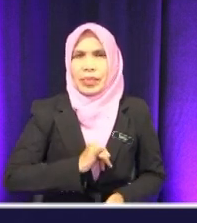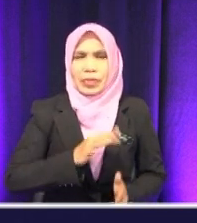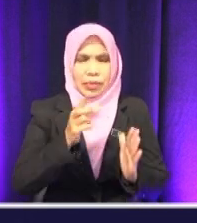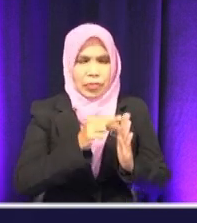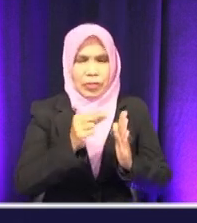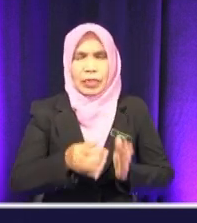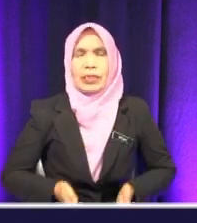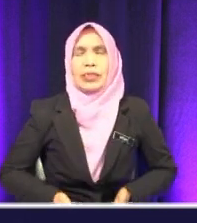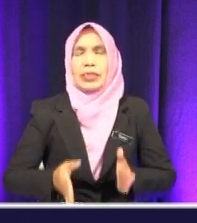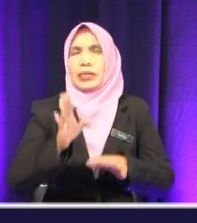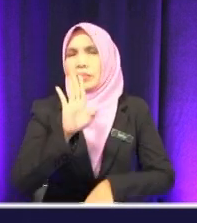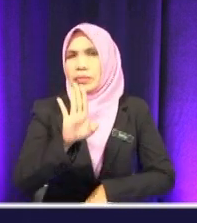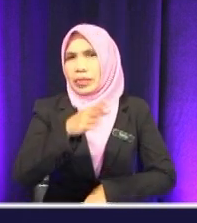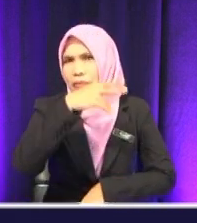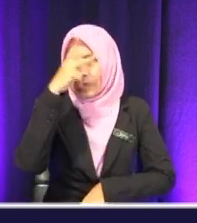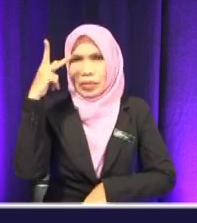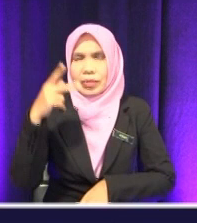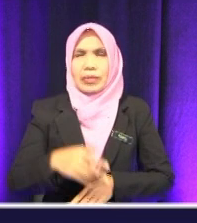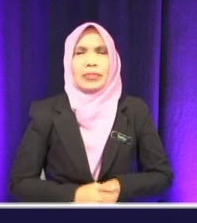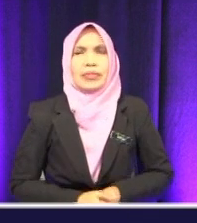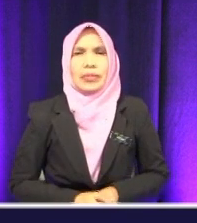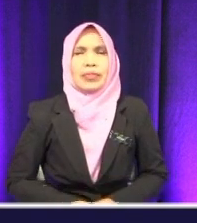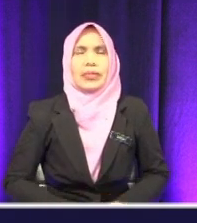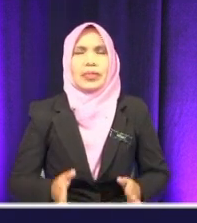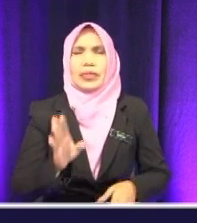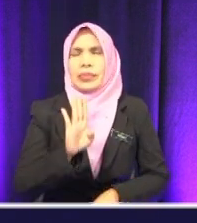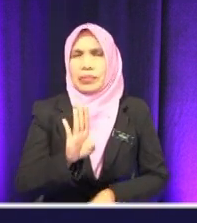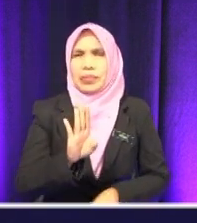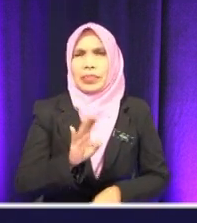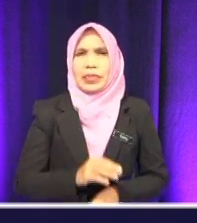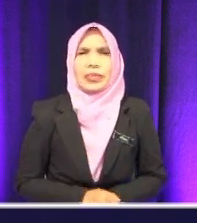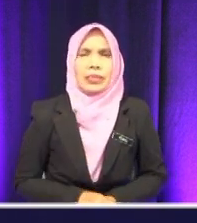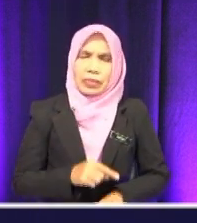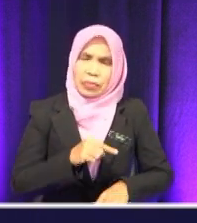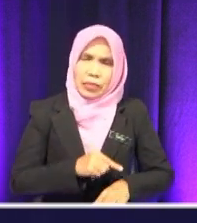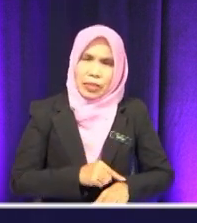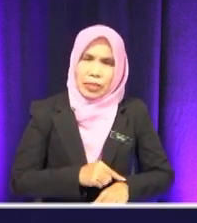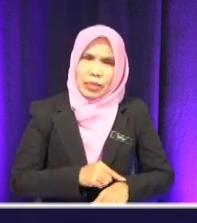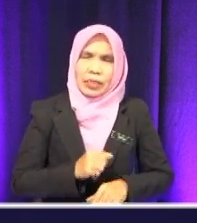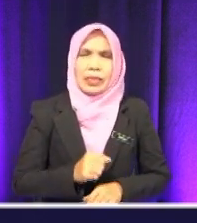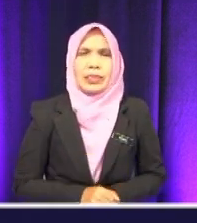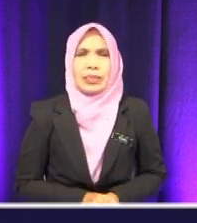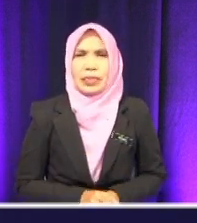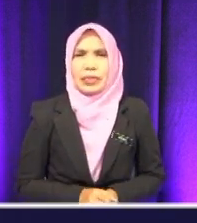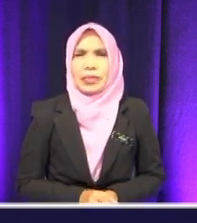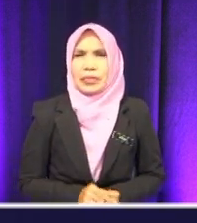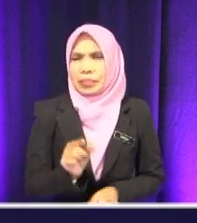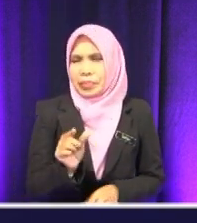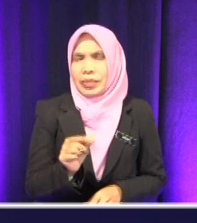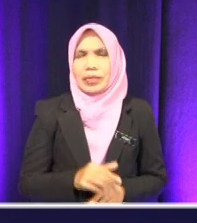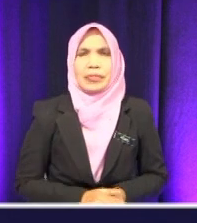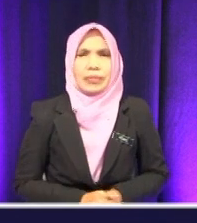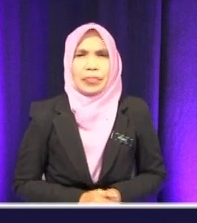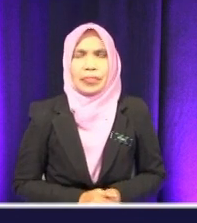B keranya Oke Jalan B sekian kiranya maksudnya singkat berbanding jalan